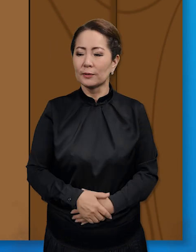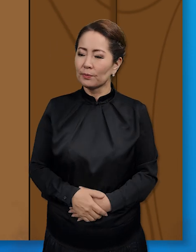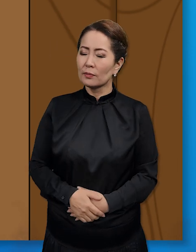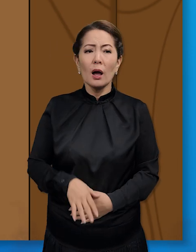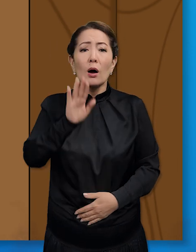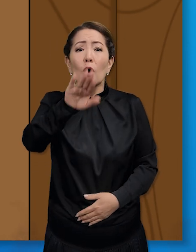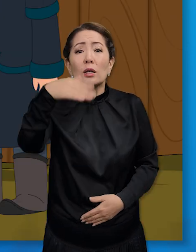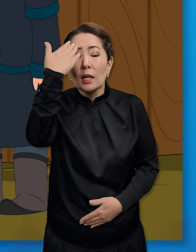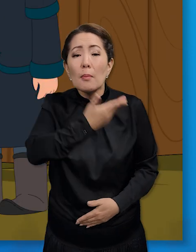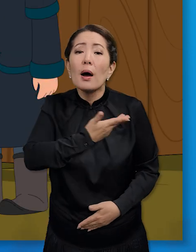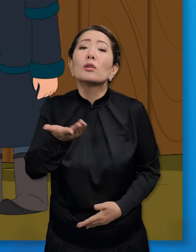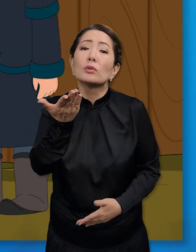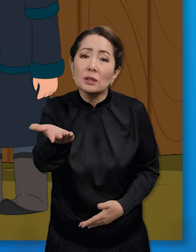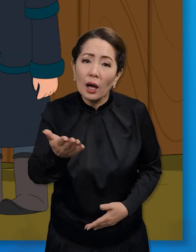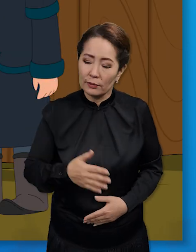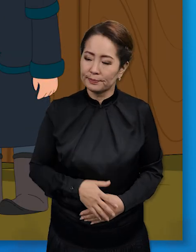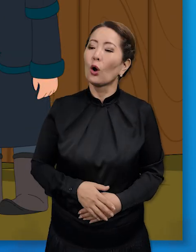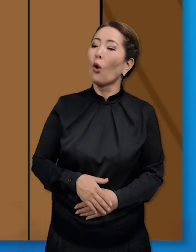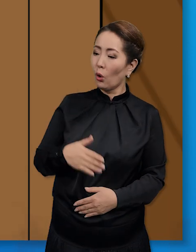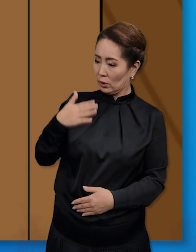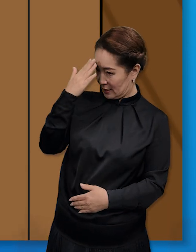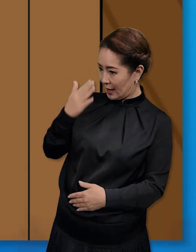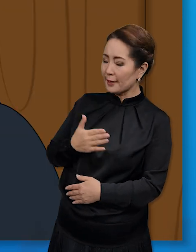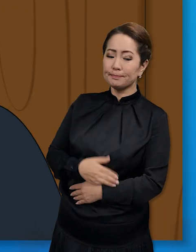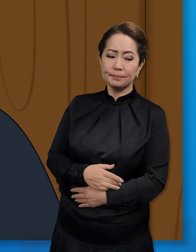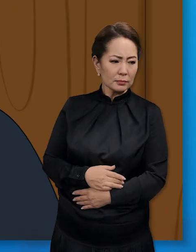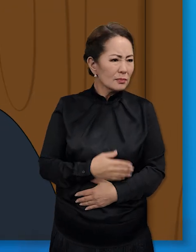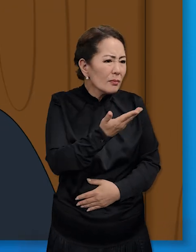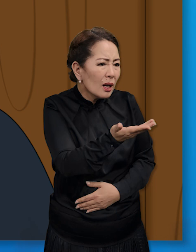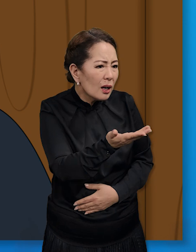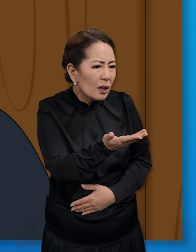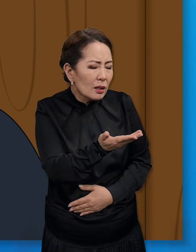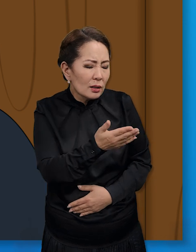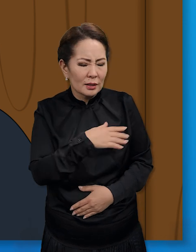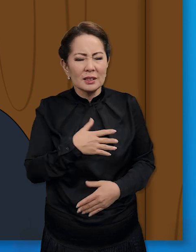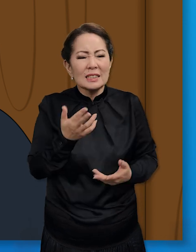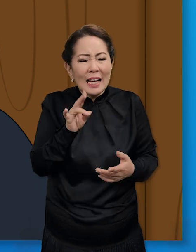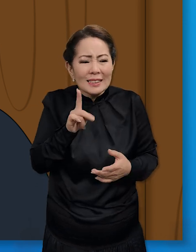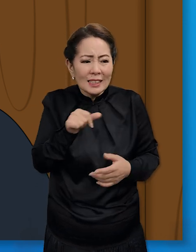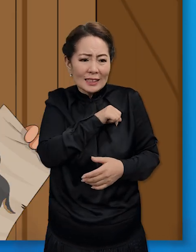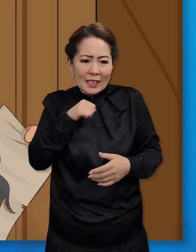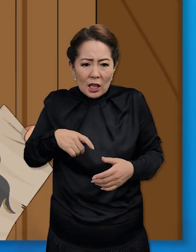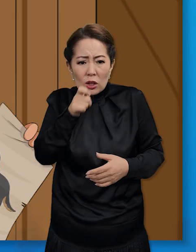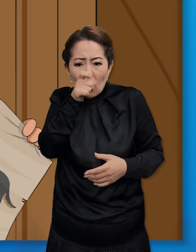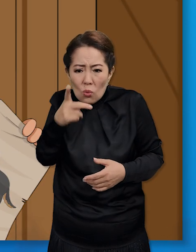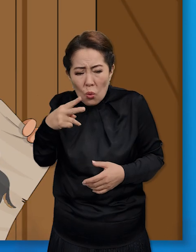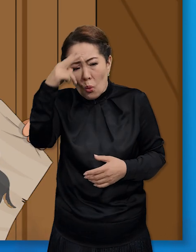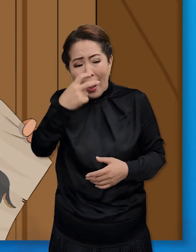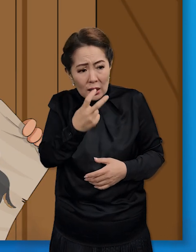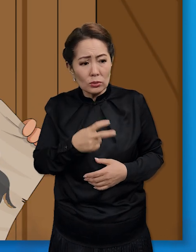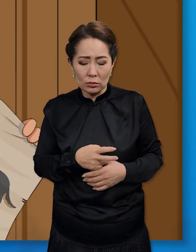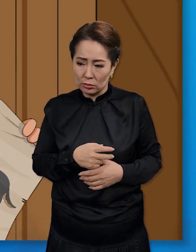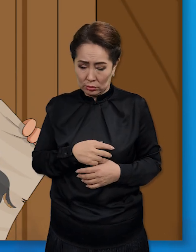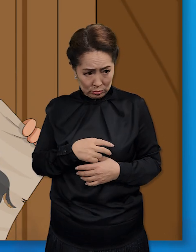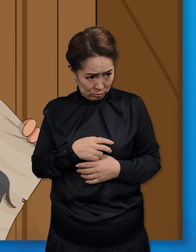Сайн байна уу та? Сайн байцгаана уу? Би Та хэд маань янзан дээлтэй хүү хараагүй биз? бид нар хараагүй